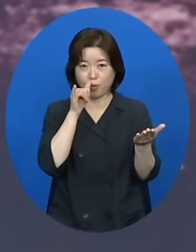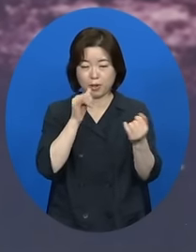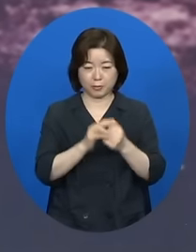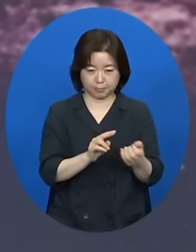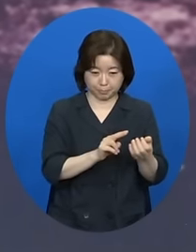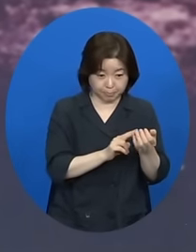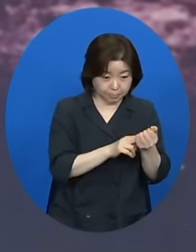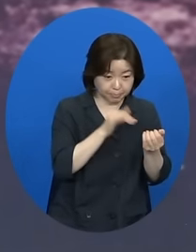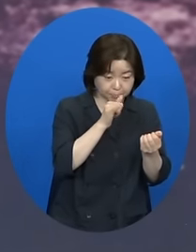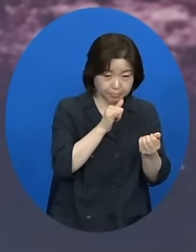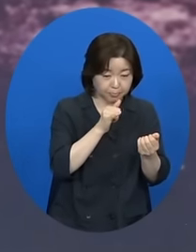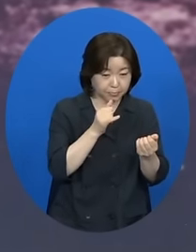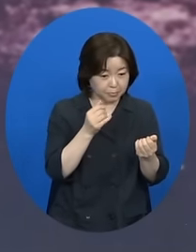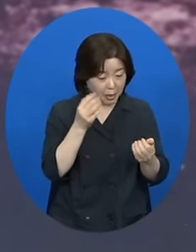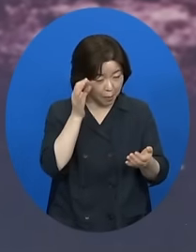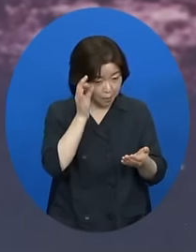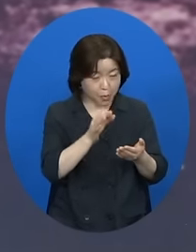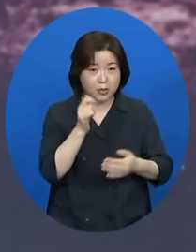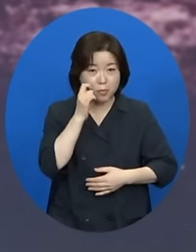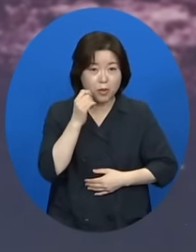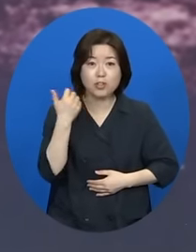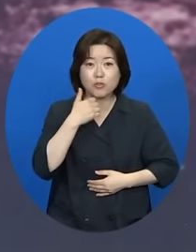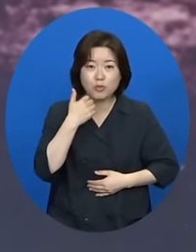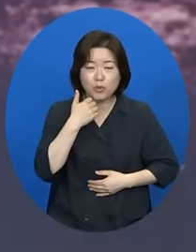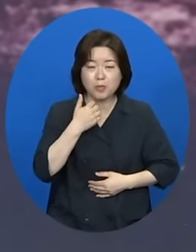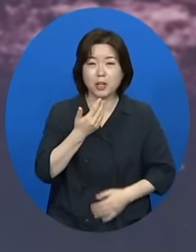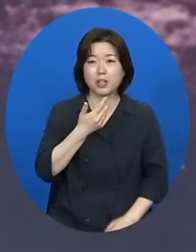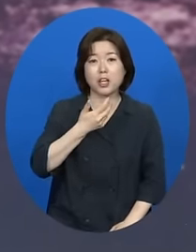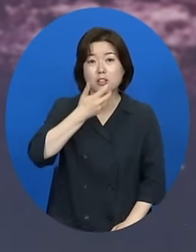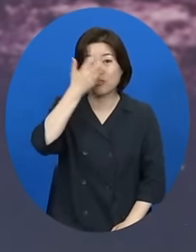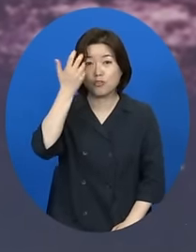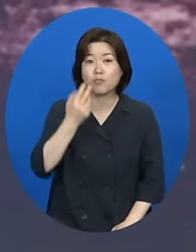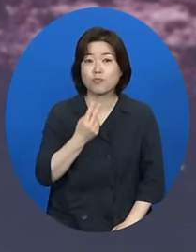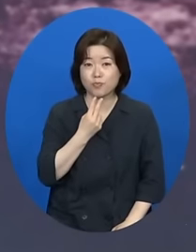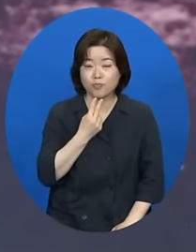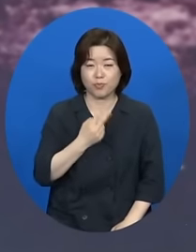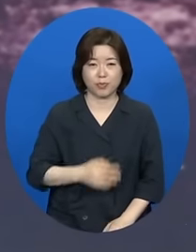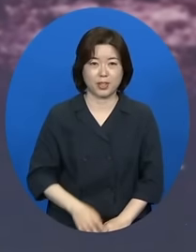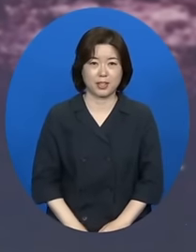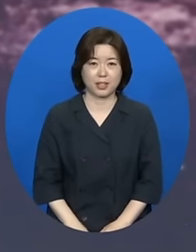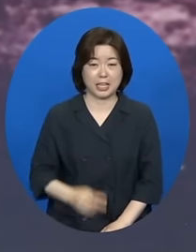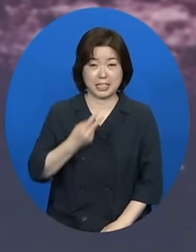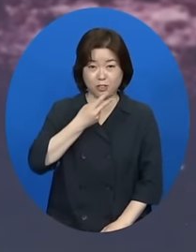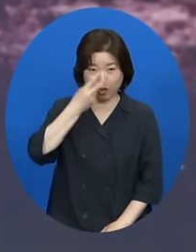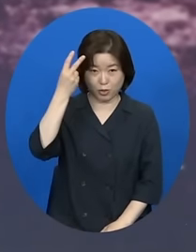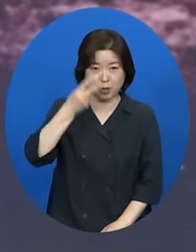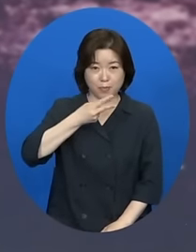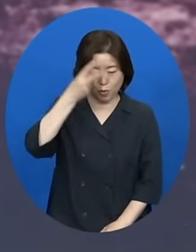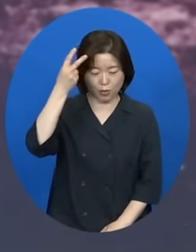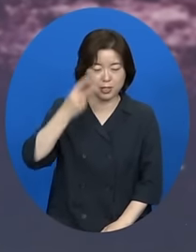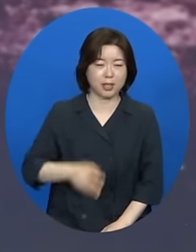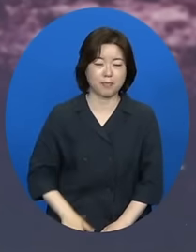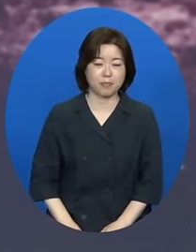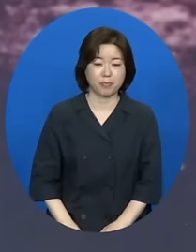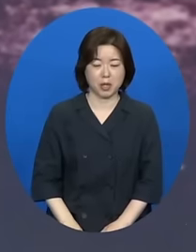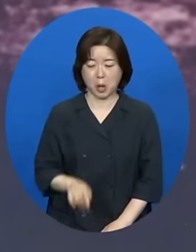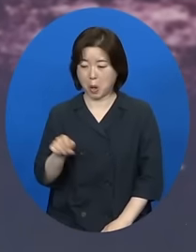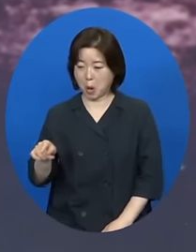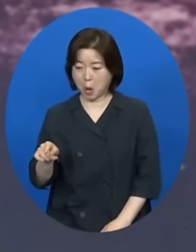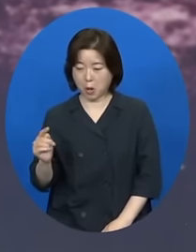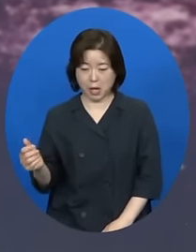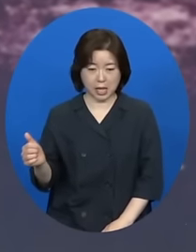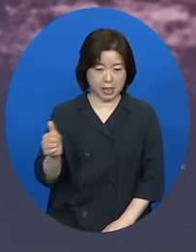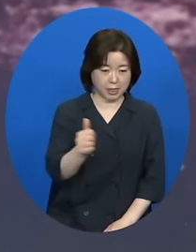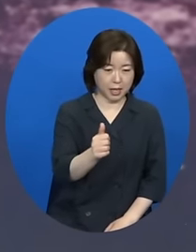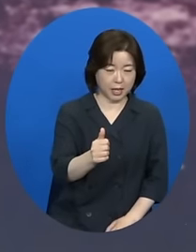감추어져 있기 때문에 놓칠 수가 있습니다. 누구냐면 요셉입니다, 요셉. 자, 요셉이 맨 뒤에 있다가 다시 나와서